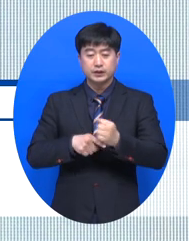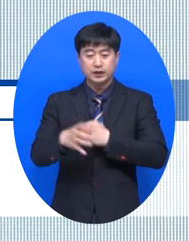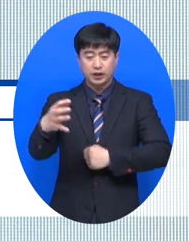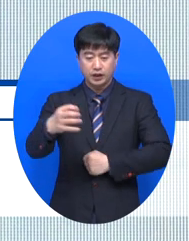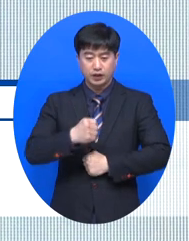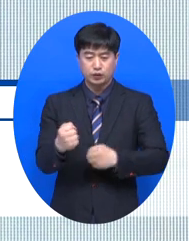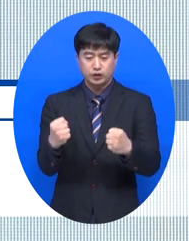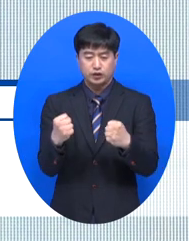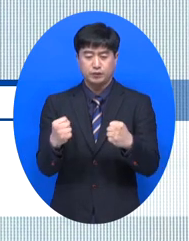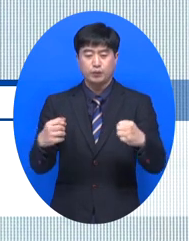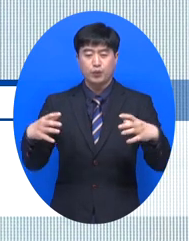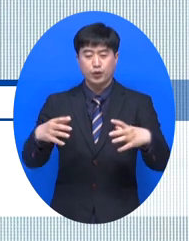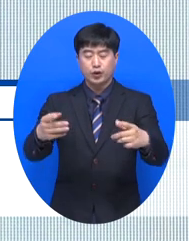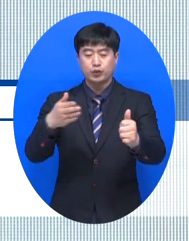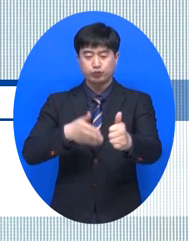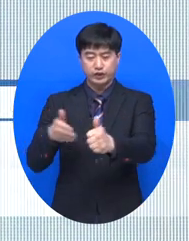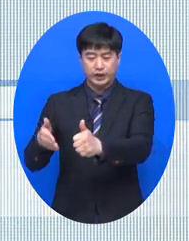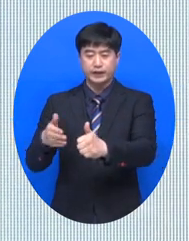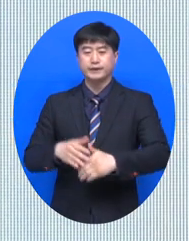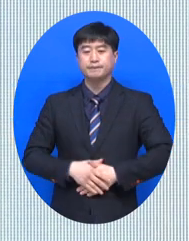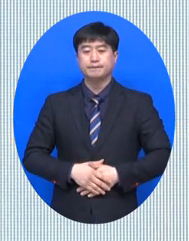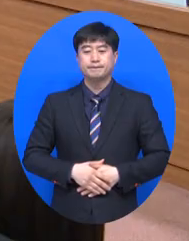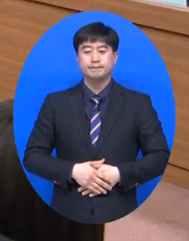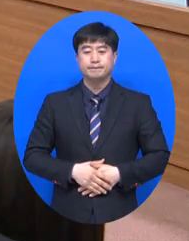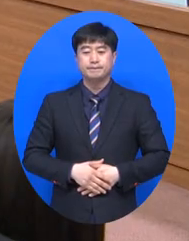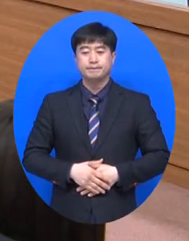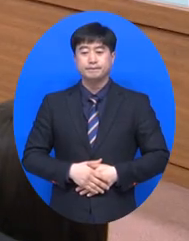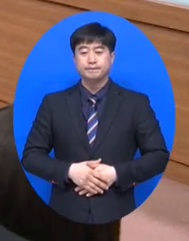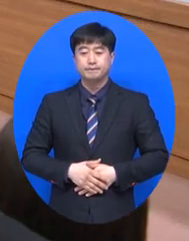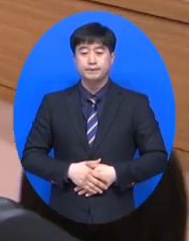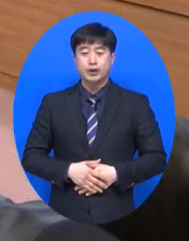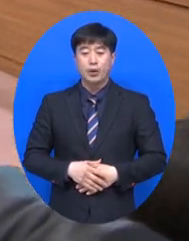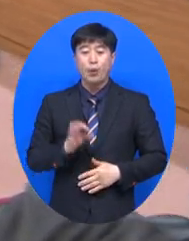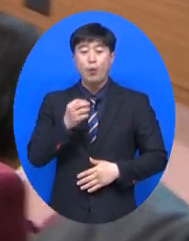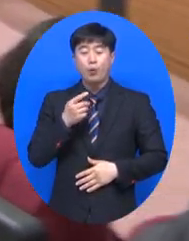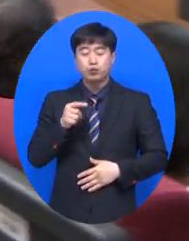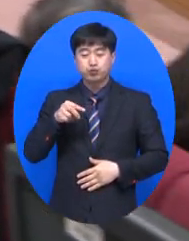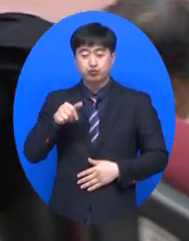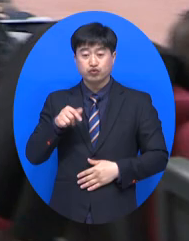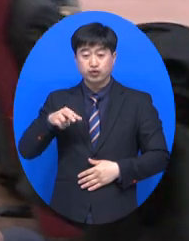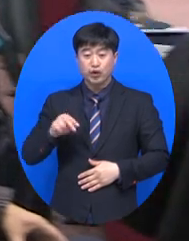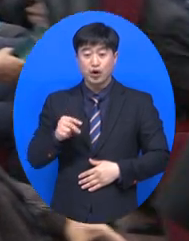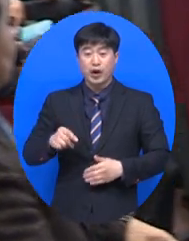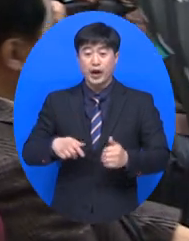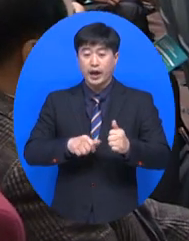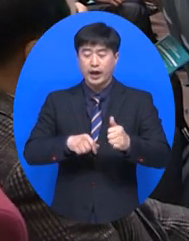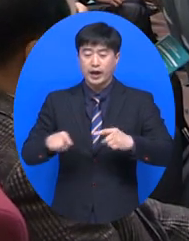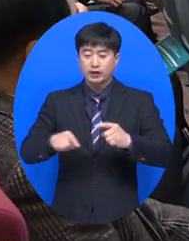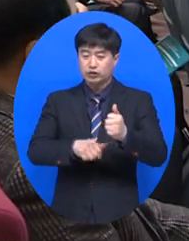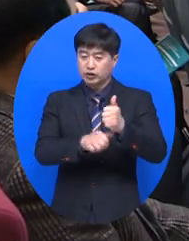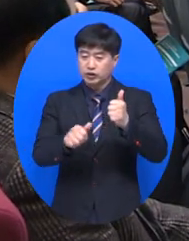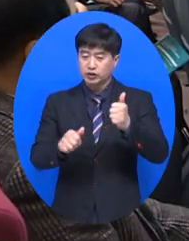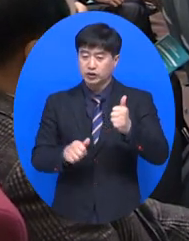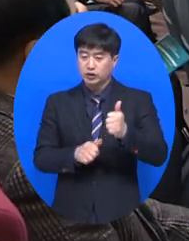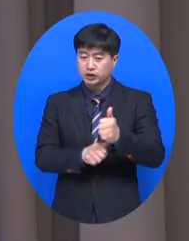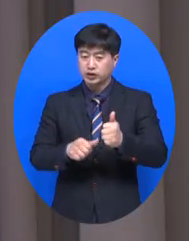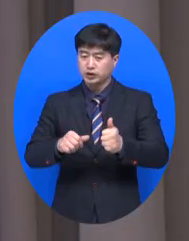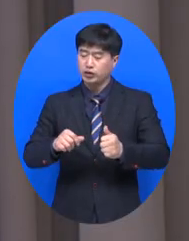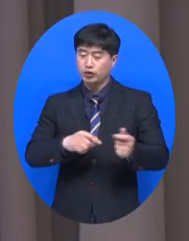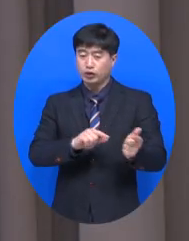한뜻으로 함께해 주시길 부탁드립니다. 우선 오후석 경기도 행정이부 지사 등 100여 명이 참석한